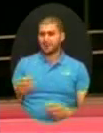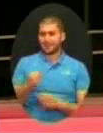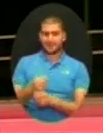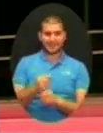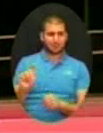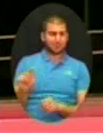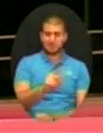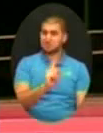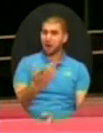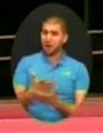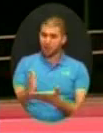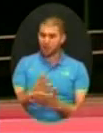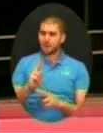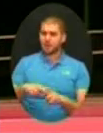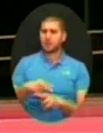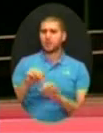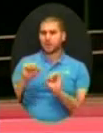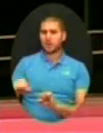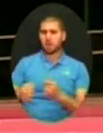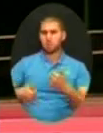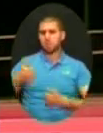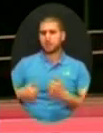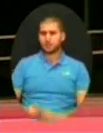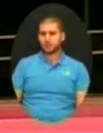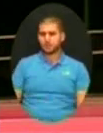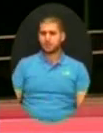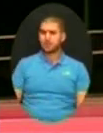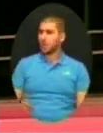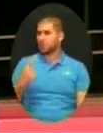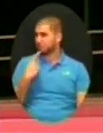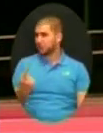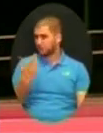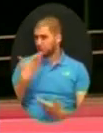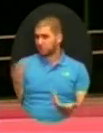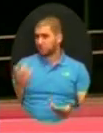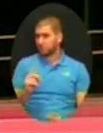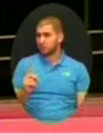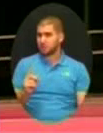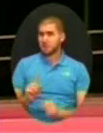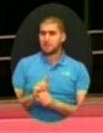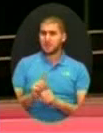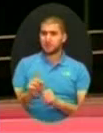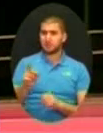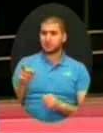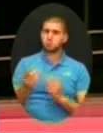הנציגים, ותתקבל ההחלטה, ונפעל להצלחתו של אותו מועמד. ועד לא תגלו קודם. כרגע זה